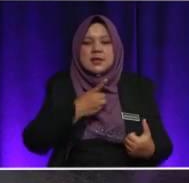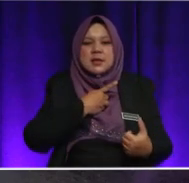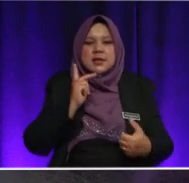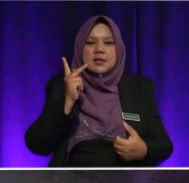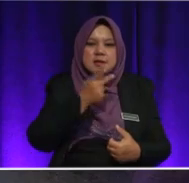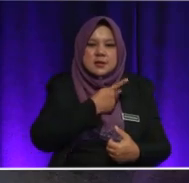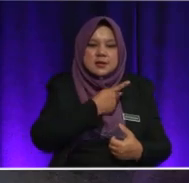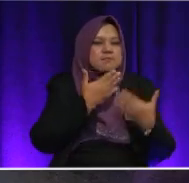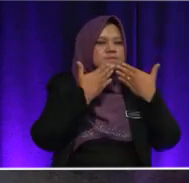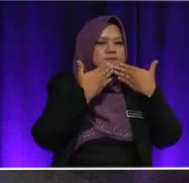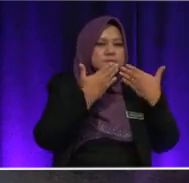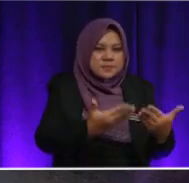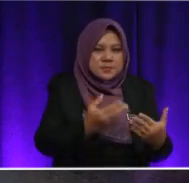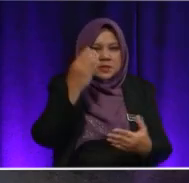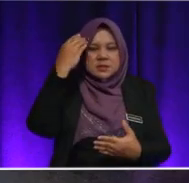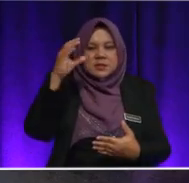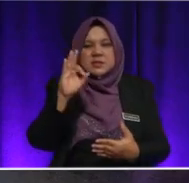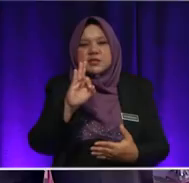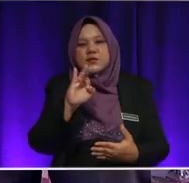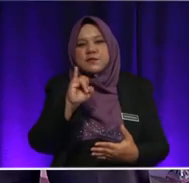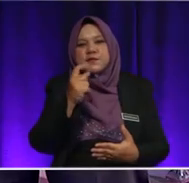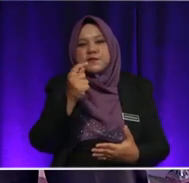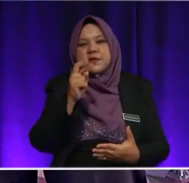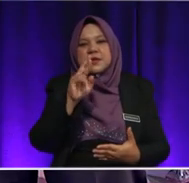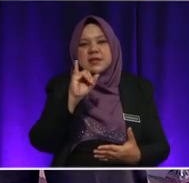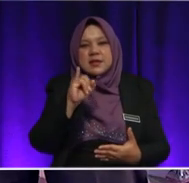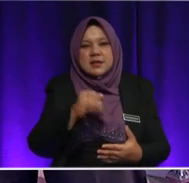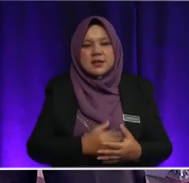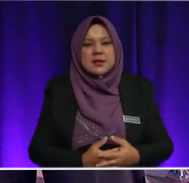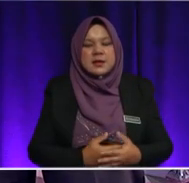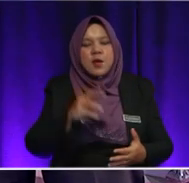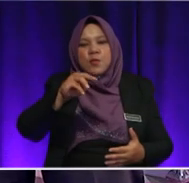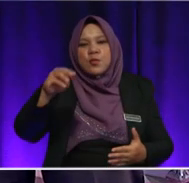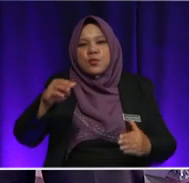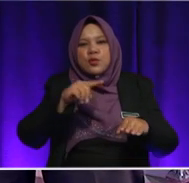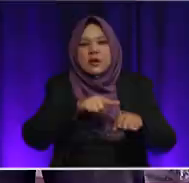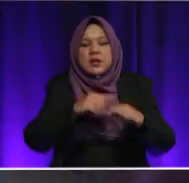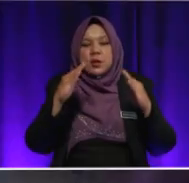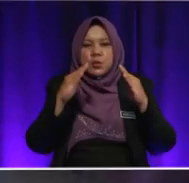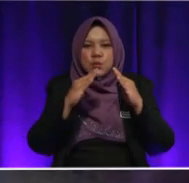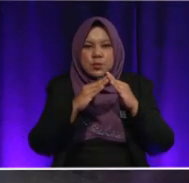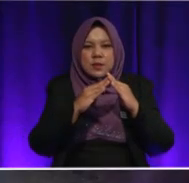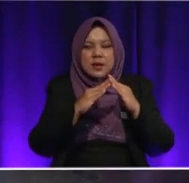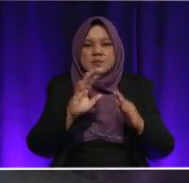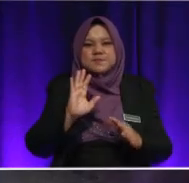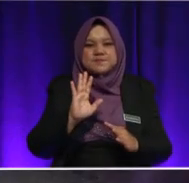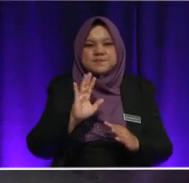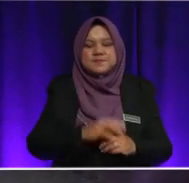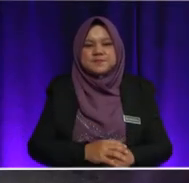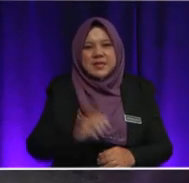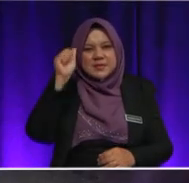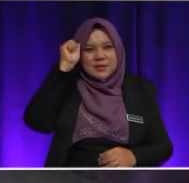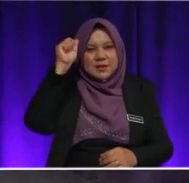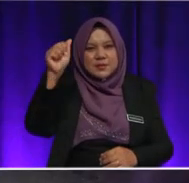kepada Cikgu Fitri ada juga murid-murid kita di rumah ada Rizky kita jumpa lagi bye Assalamualaikum